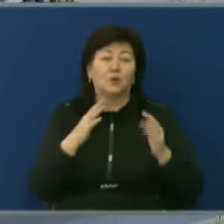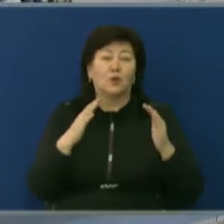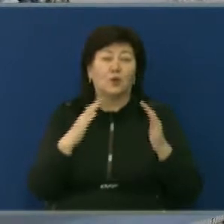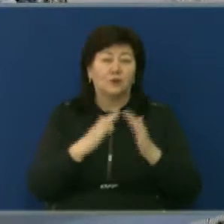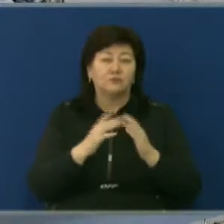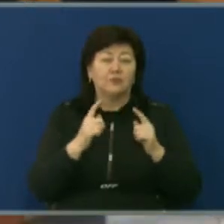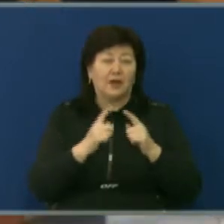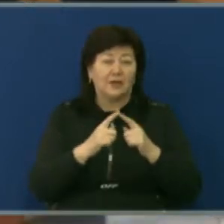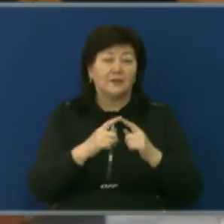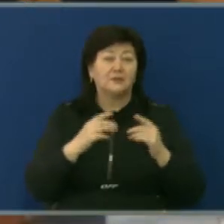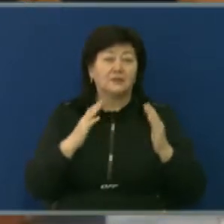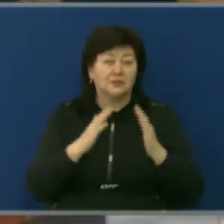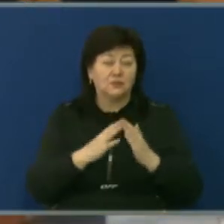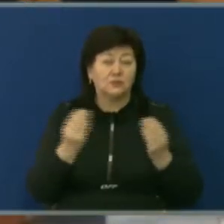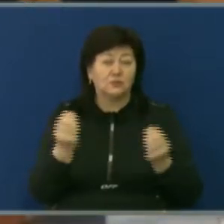14 ипотечных домов.